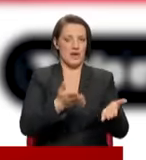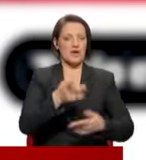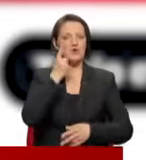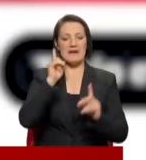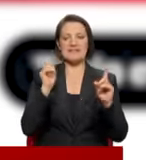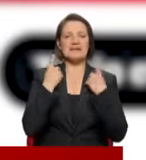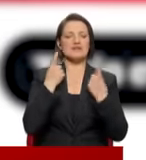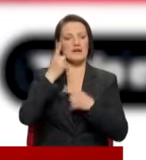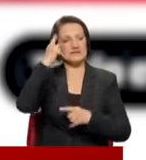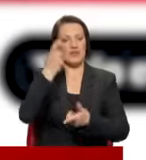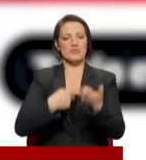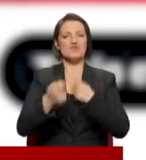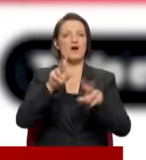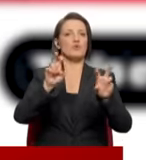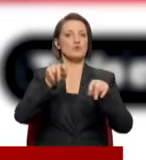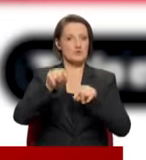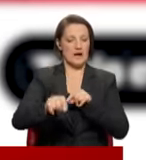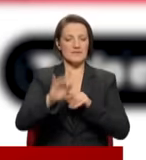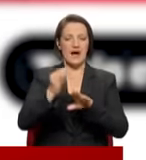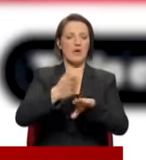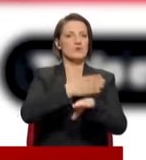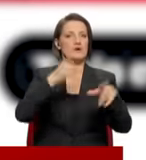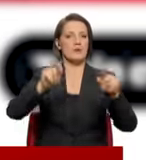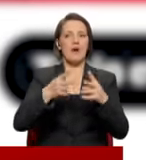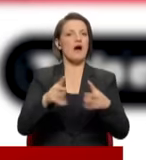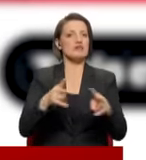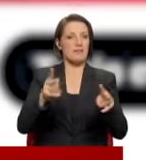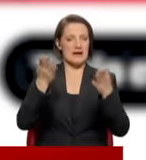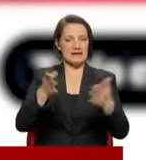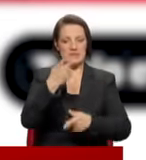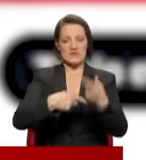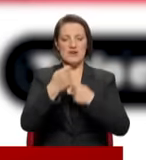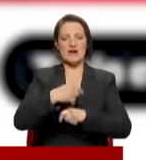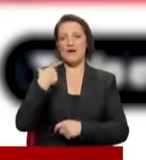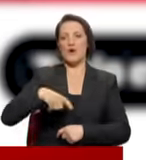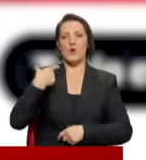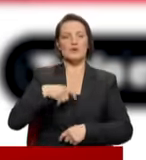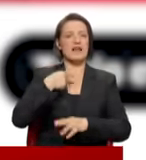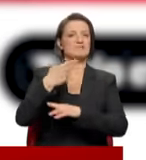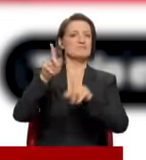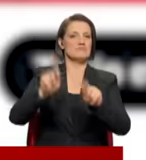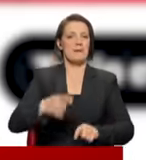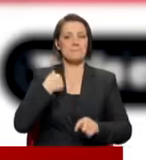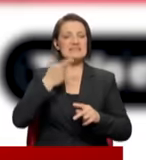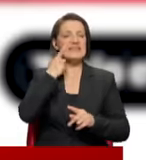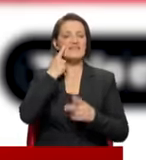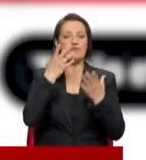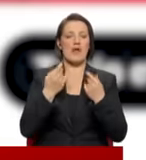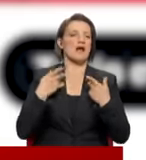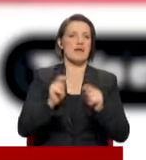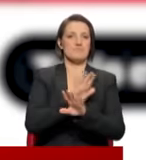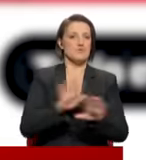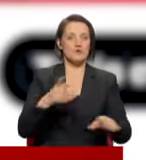Hükümet yetkilileri İsrail'e ticaret konusunda daha önce yaptıkları açıklamalarda ticareti özel sektörü yapıyor, biz devlet olarak